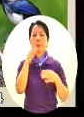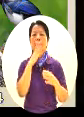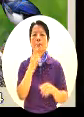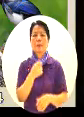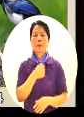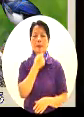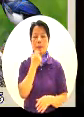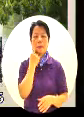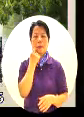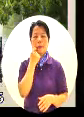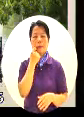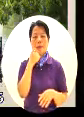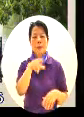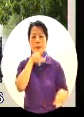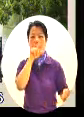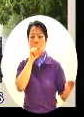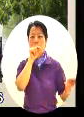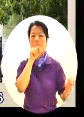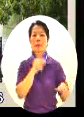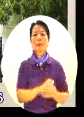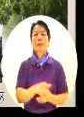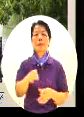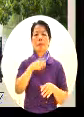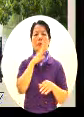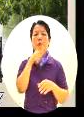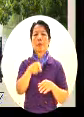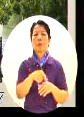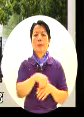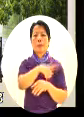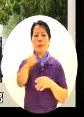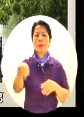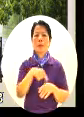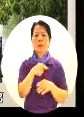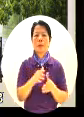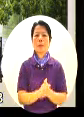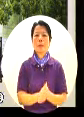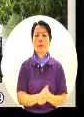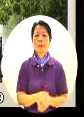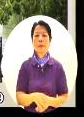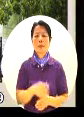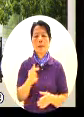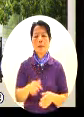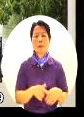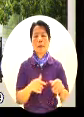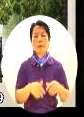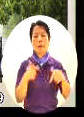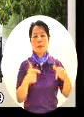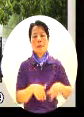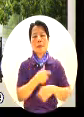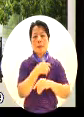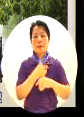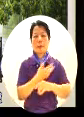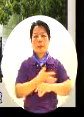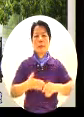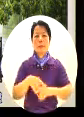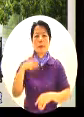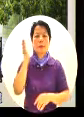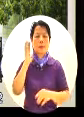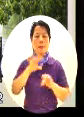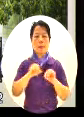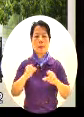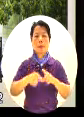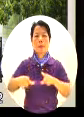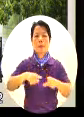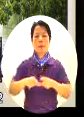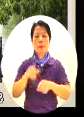哈。那下一页，啊，接着是因整个。迄、那个西溪湿地公园哈，目